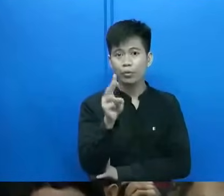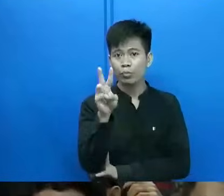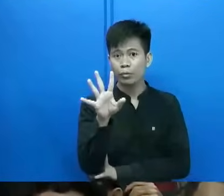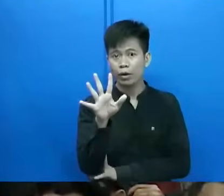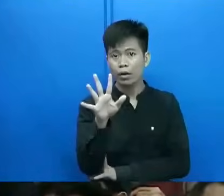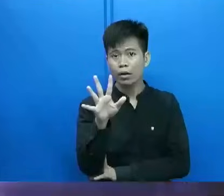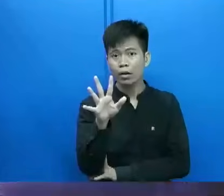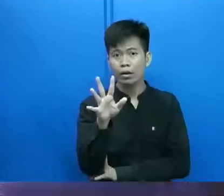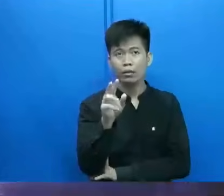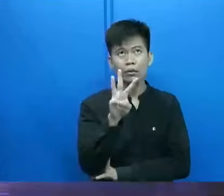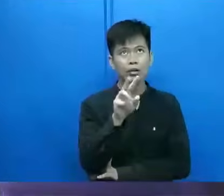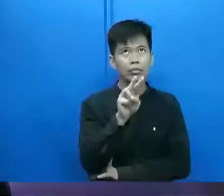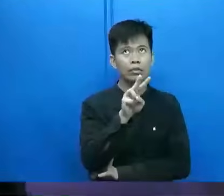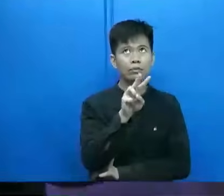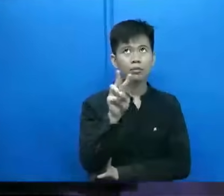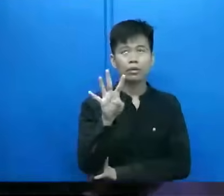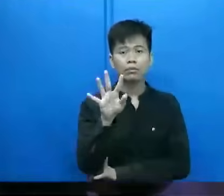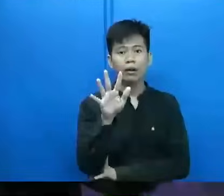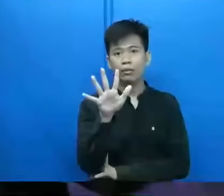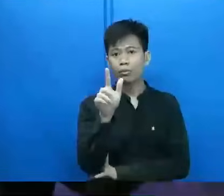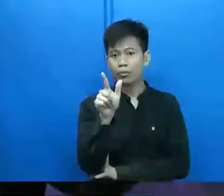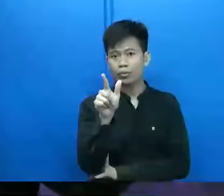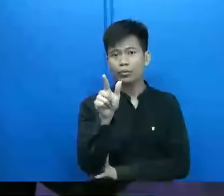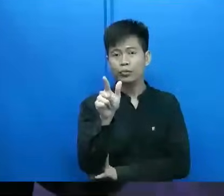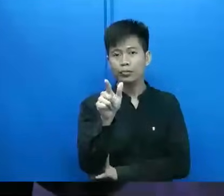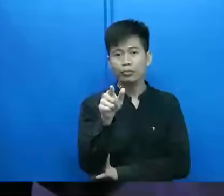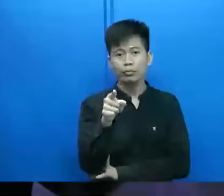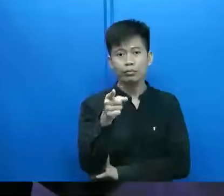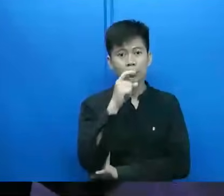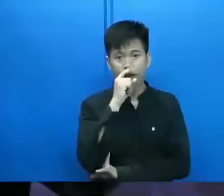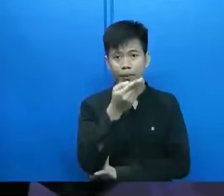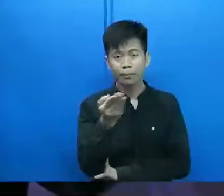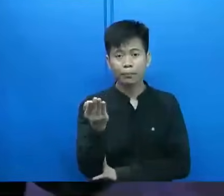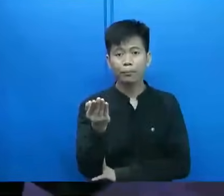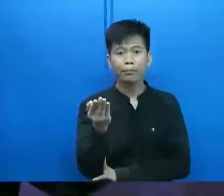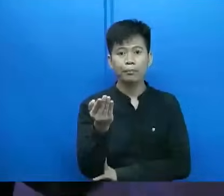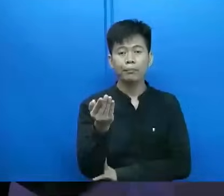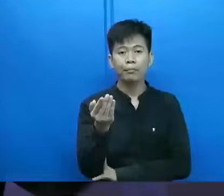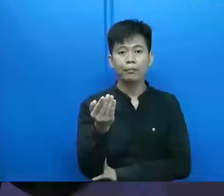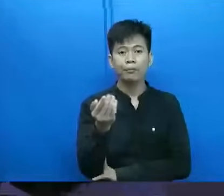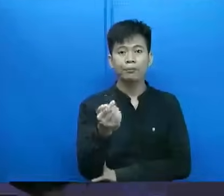25, 32 tambah 25, berapa? 57, bapak yang duluan? Ya.